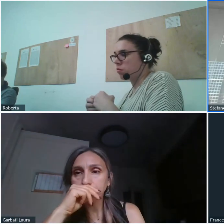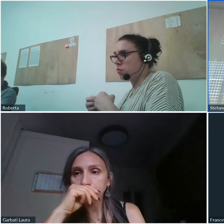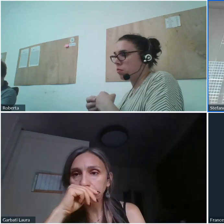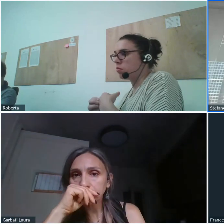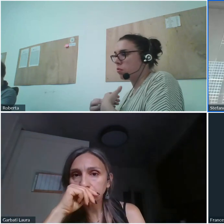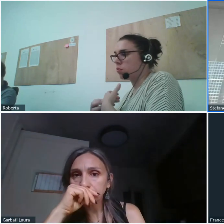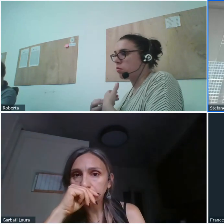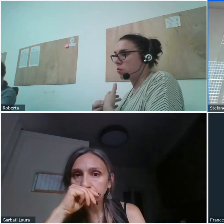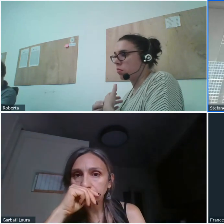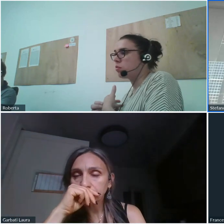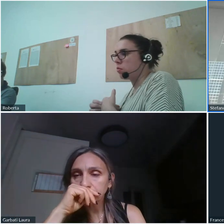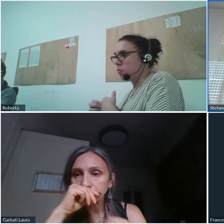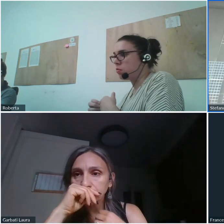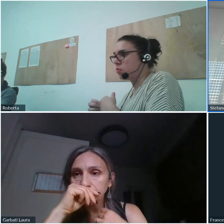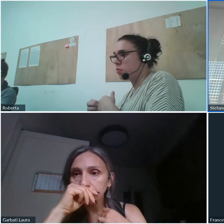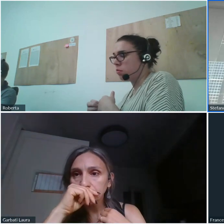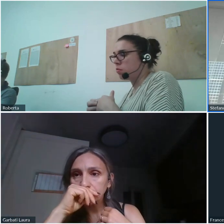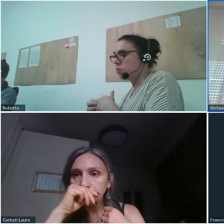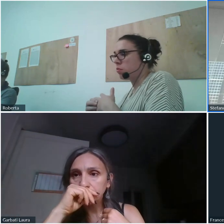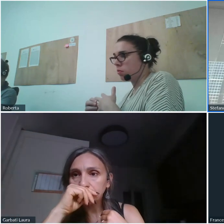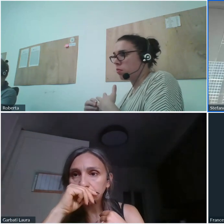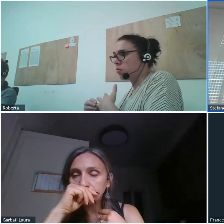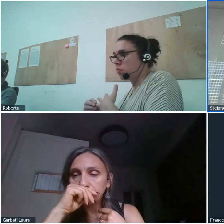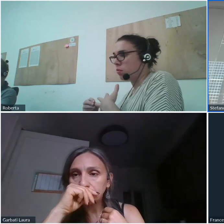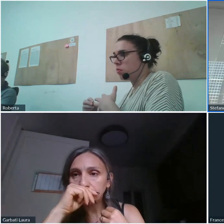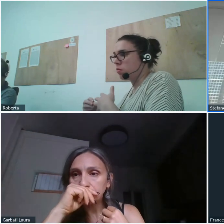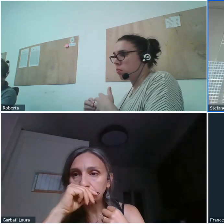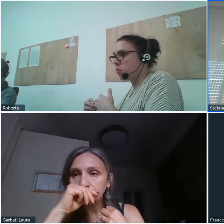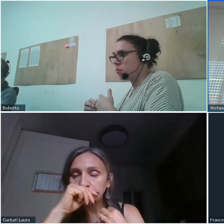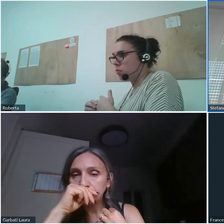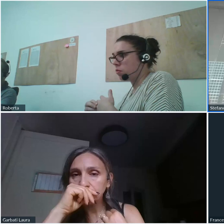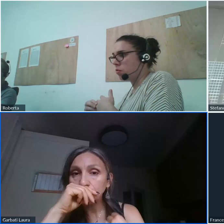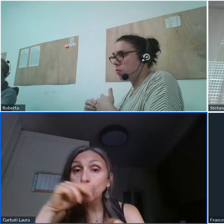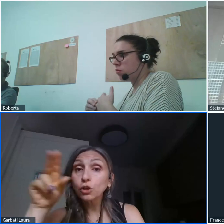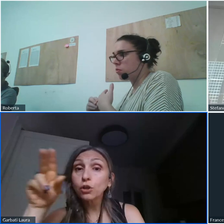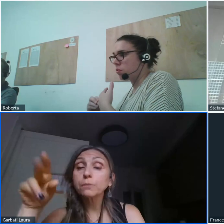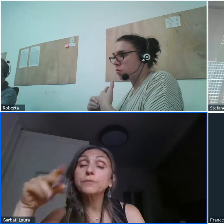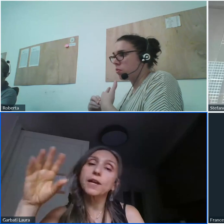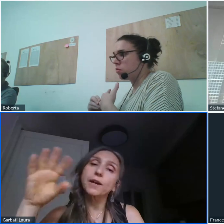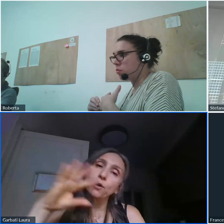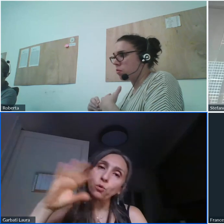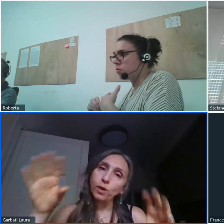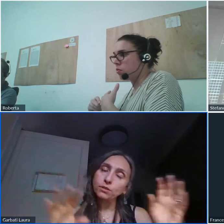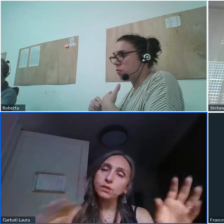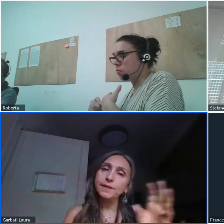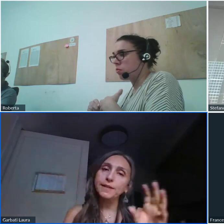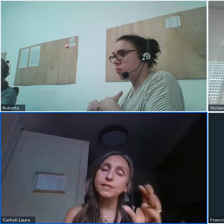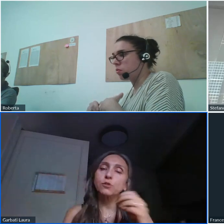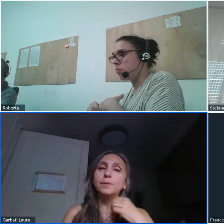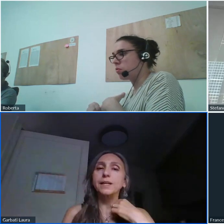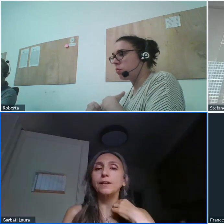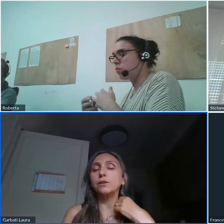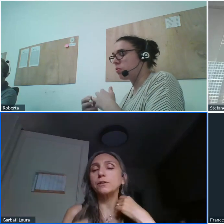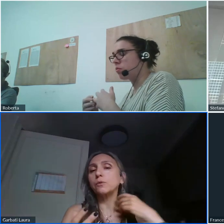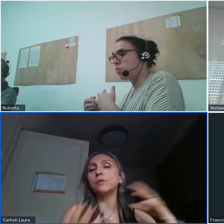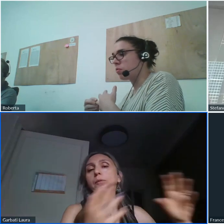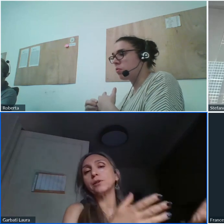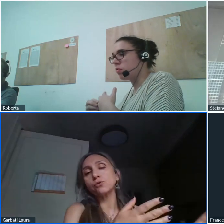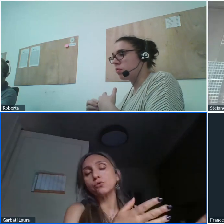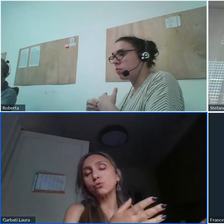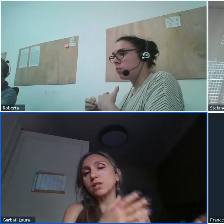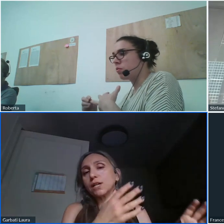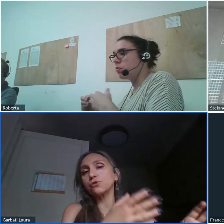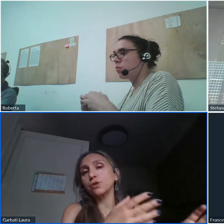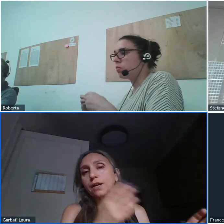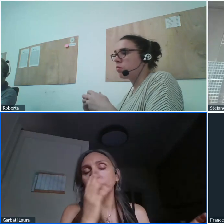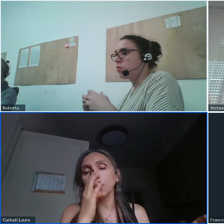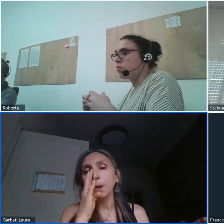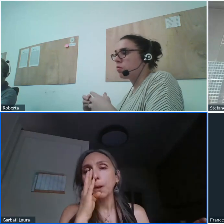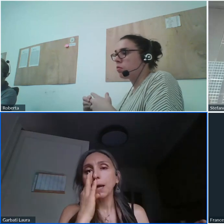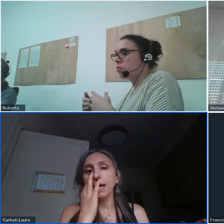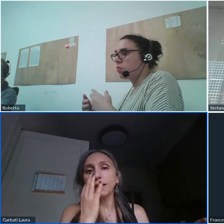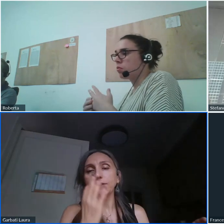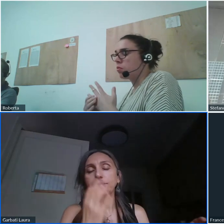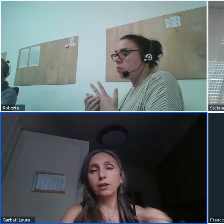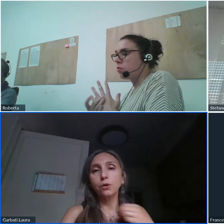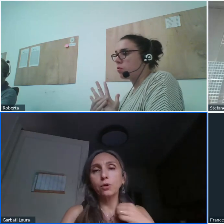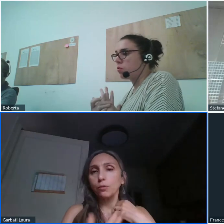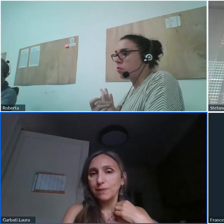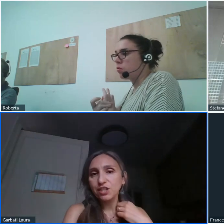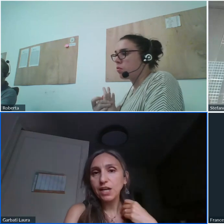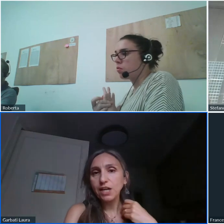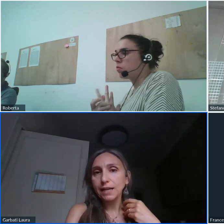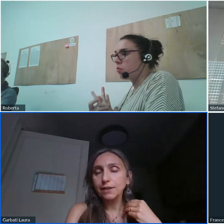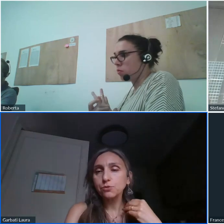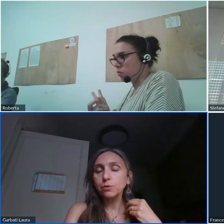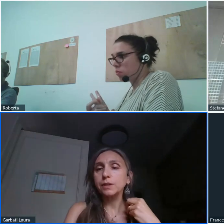a livello di contratto, secondo me è opportuno. No, è un quadro diverso, perché io in quel momento, scusa, ragionavo a